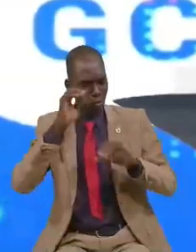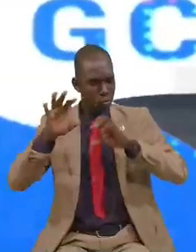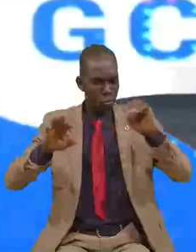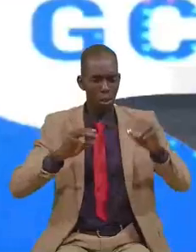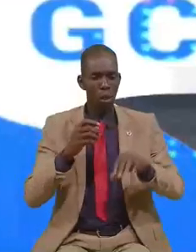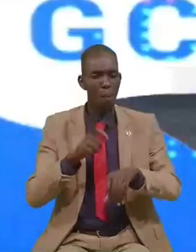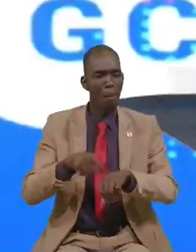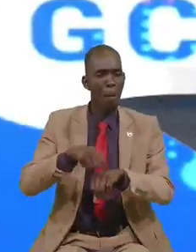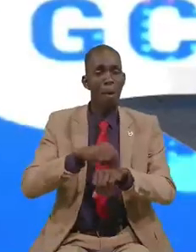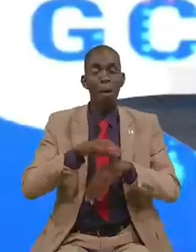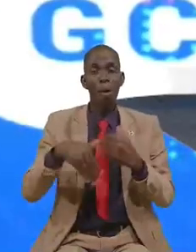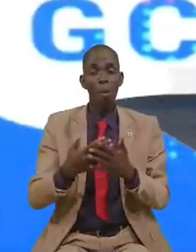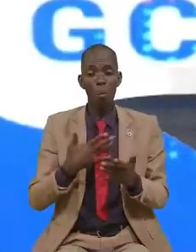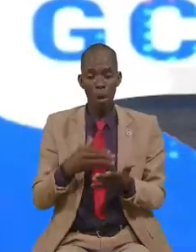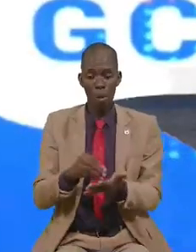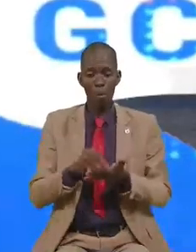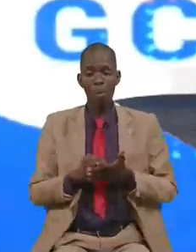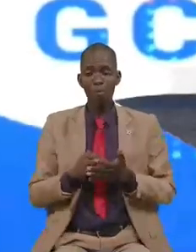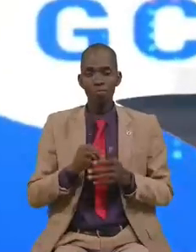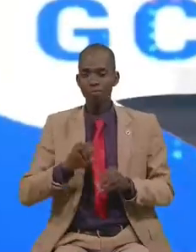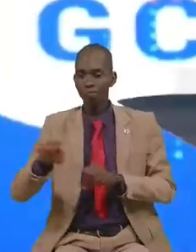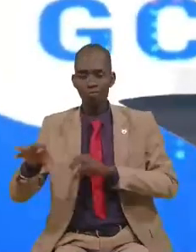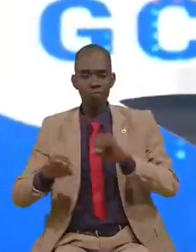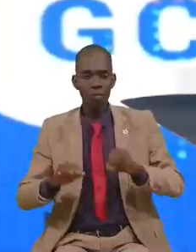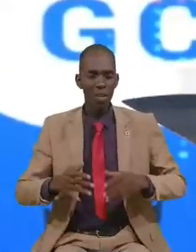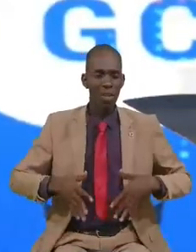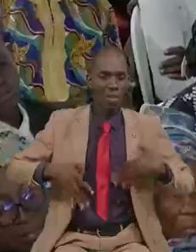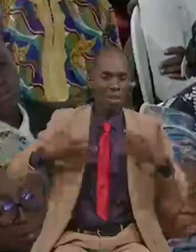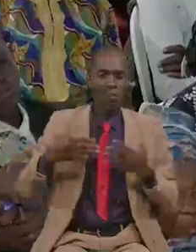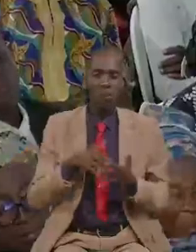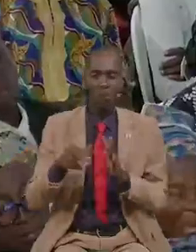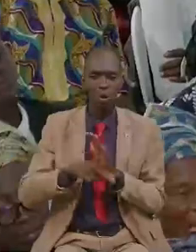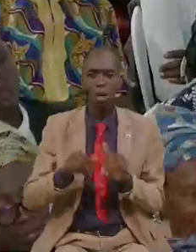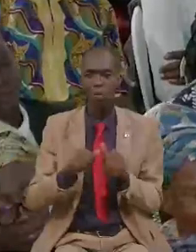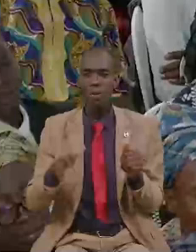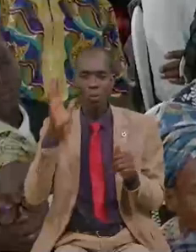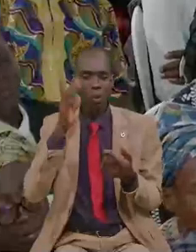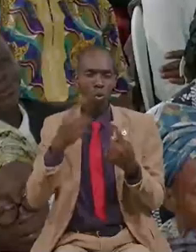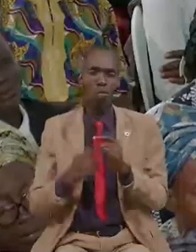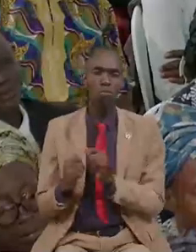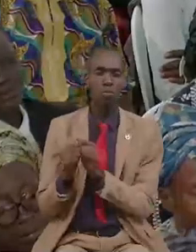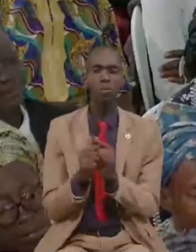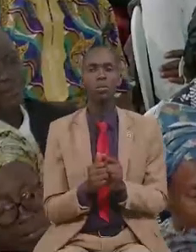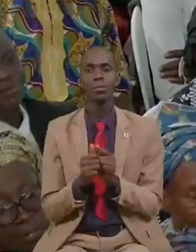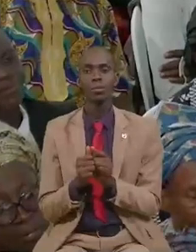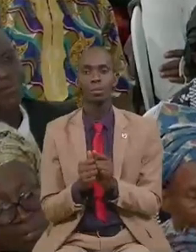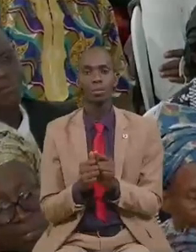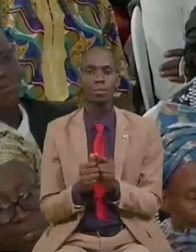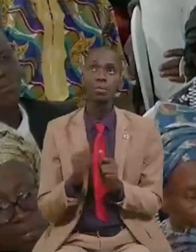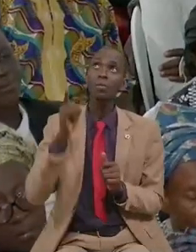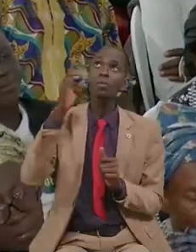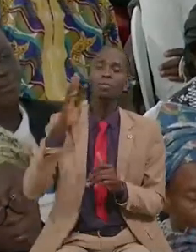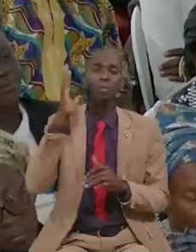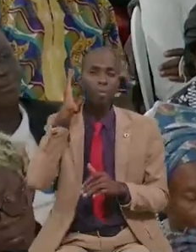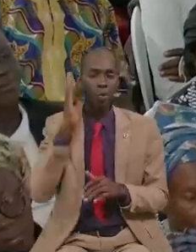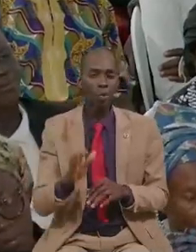dispersée, et mes pensées dispersées, et mes défauts dispersés, tout va se rassembler. Si Dieu va accomplir des miracles sur